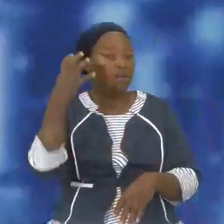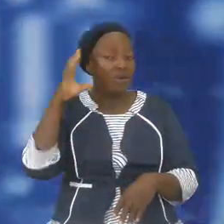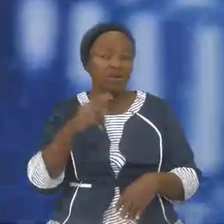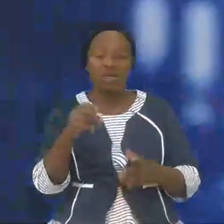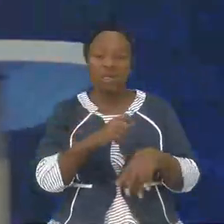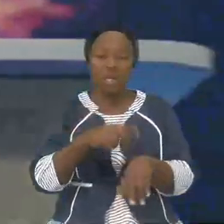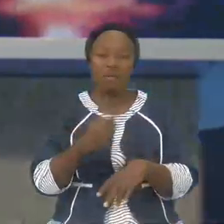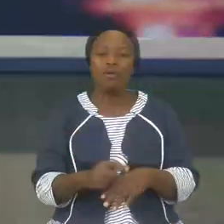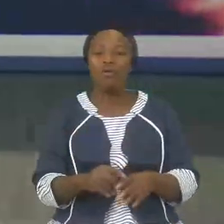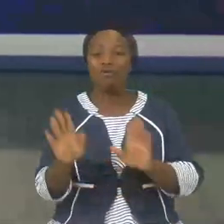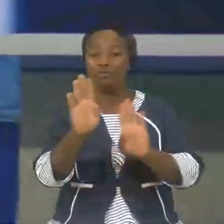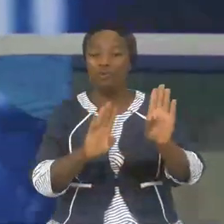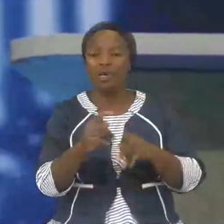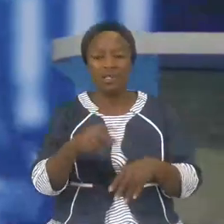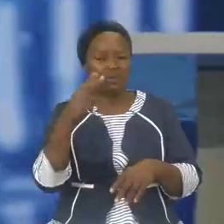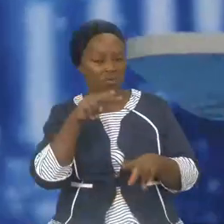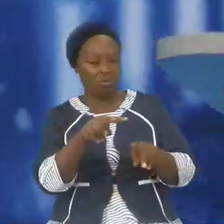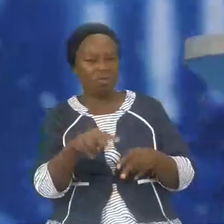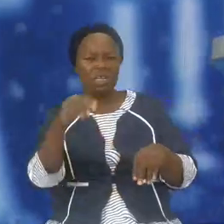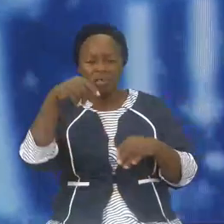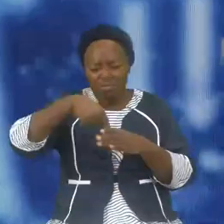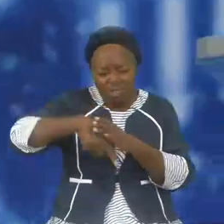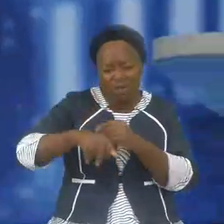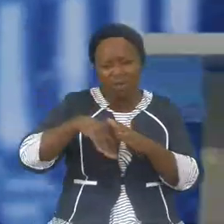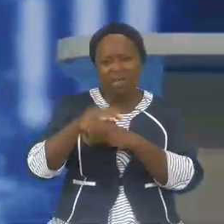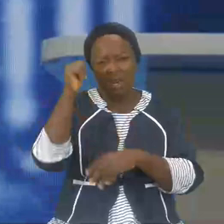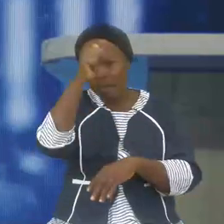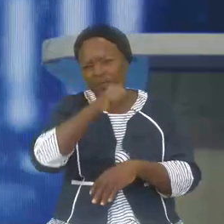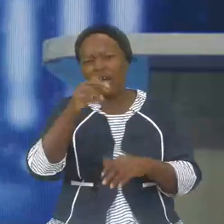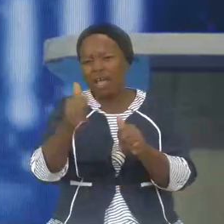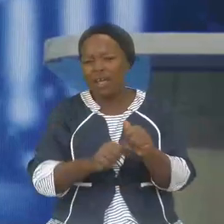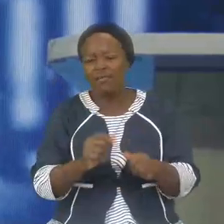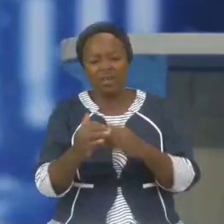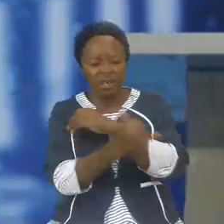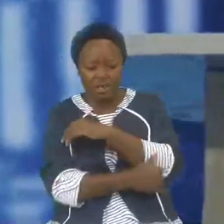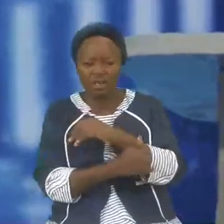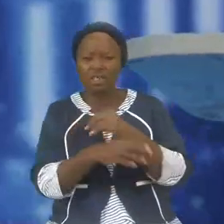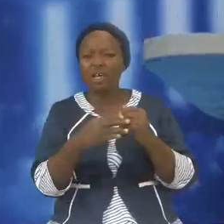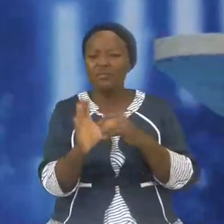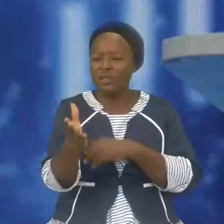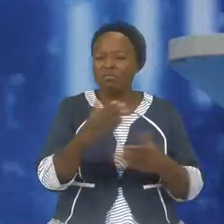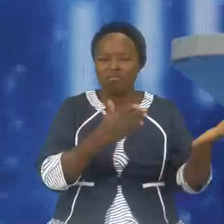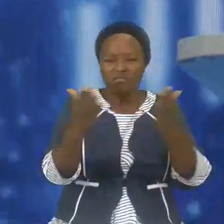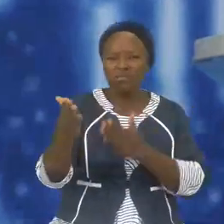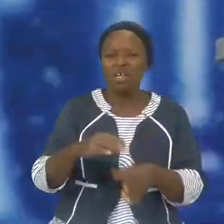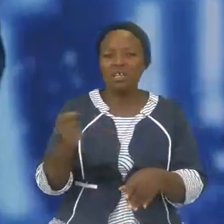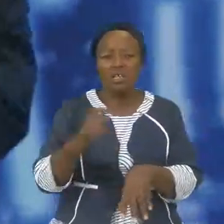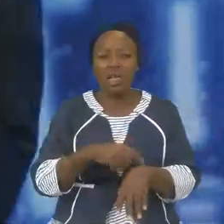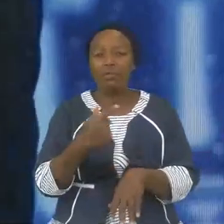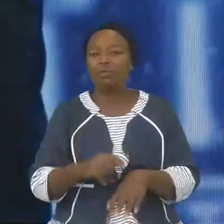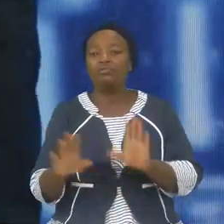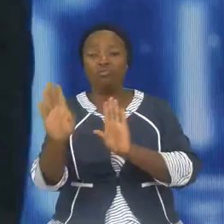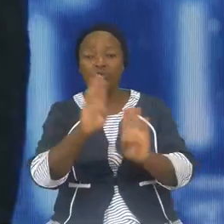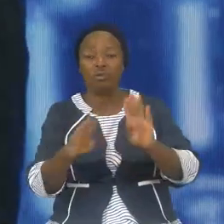à la télé, un temps de détresse? Est-ce que vous voyez en profondeur ce qui se passe en Afrique, dans tous les pays ici? il y a un temps